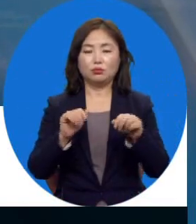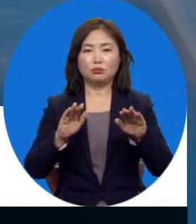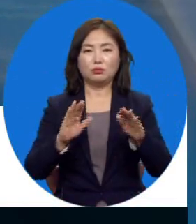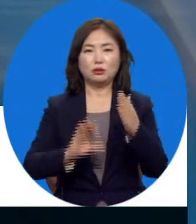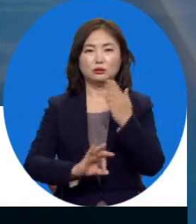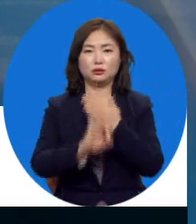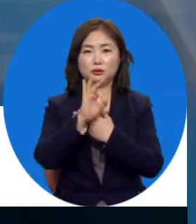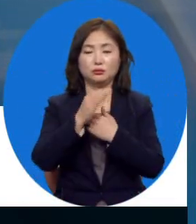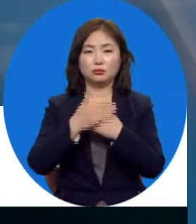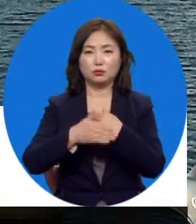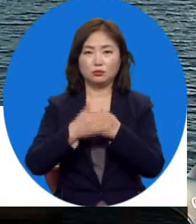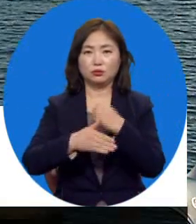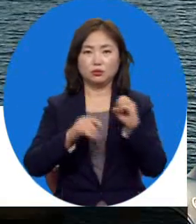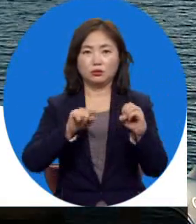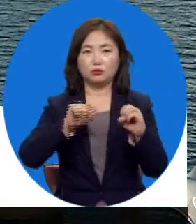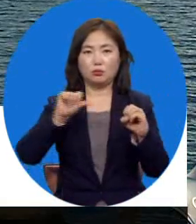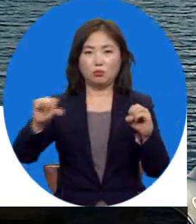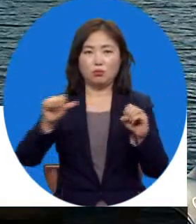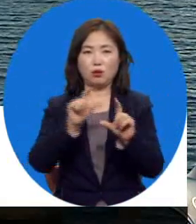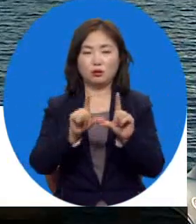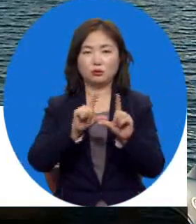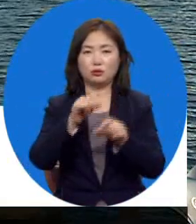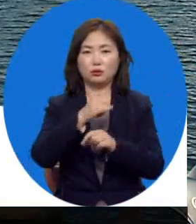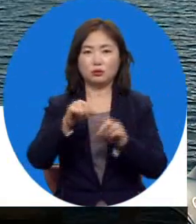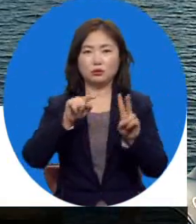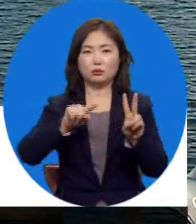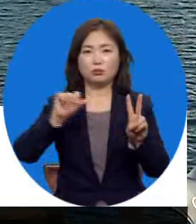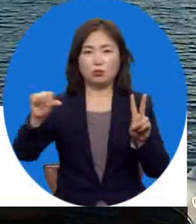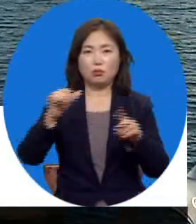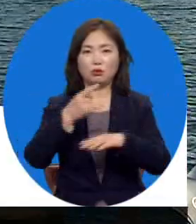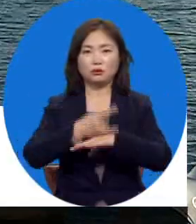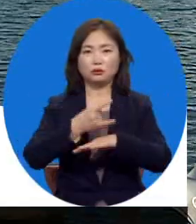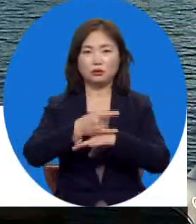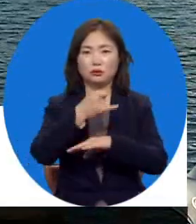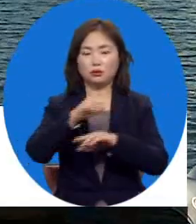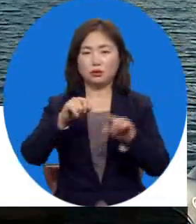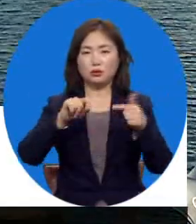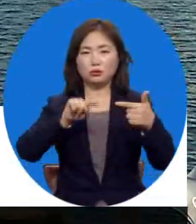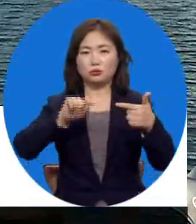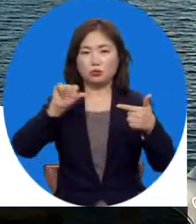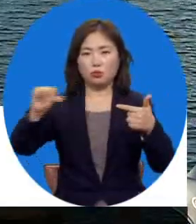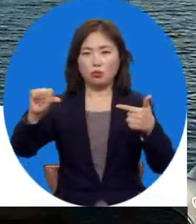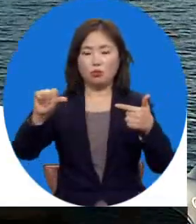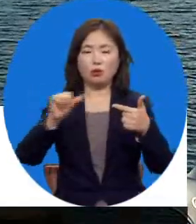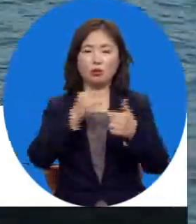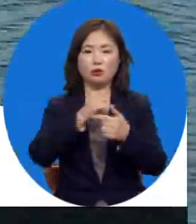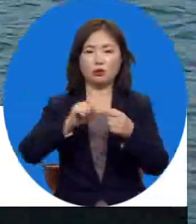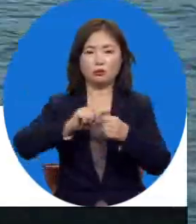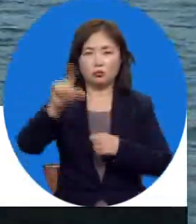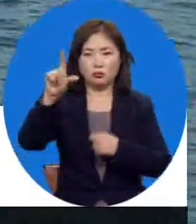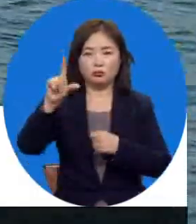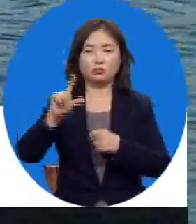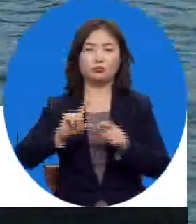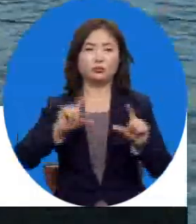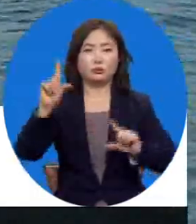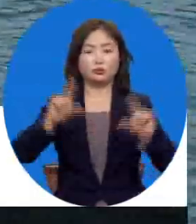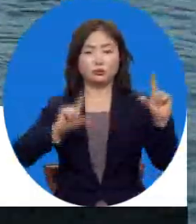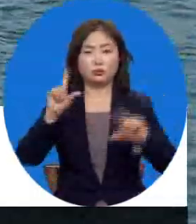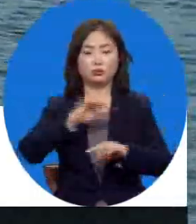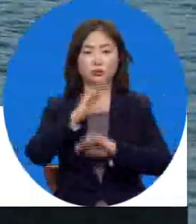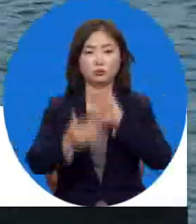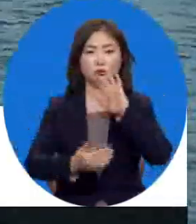춥겠습니다. 아침 최저 기온은 대구가 0.5도, 안동이 영하 2.5도, 의성이 영하 6.5도 등 대부분 영하권을